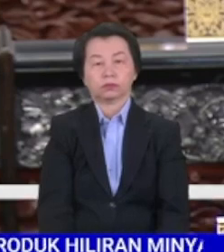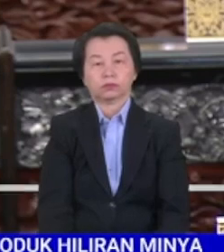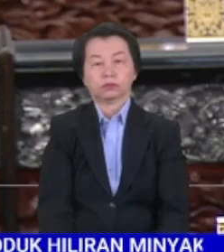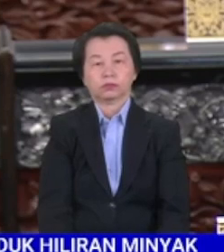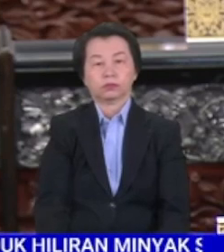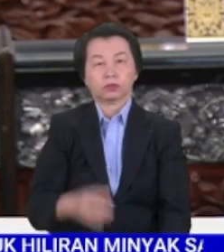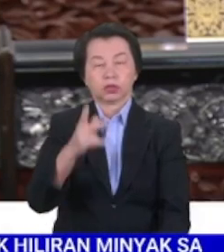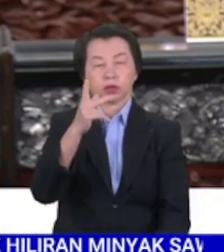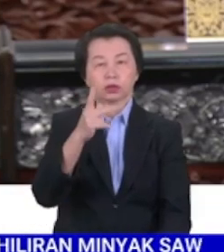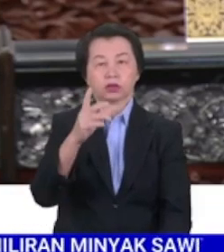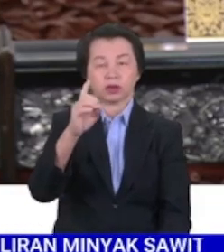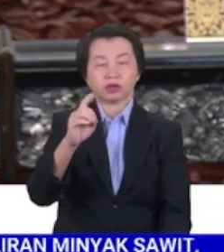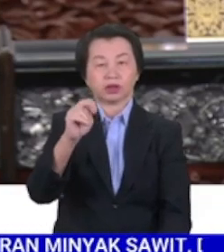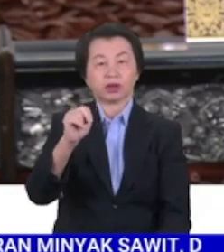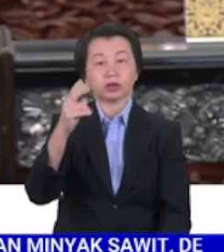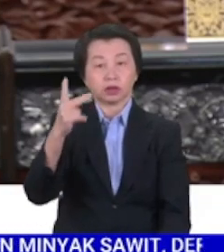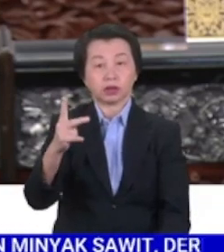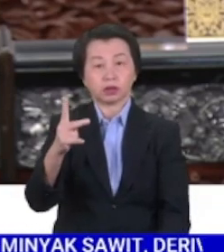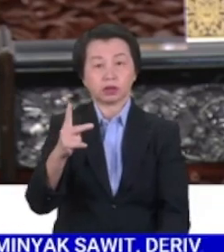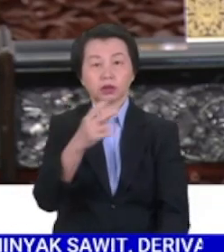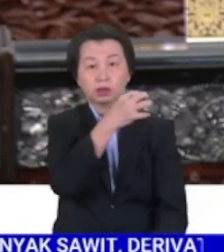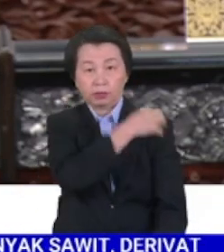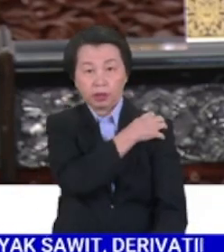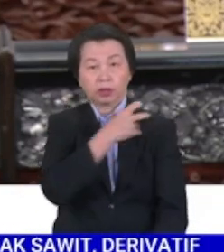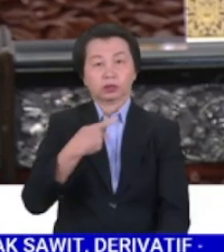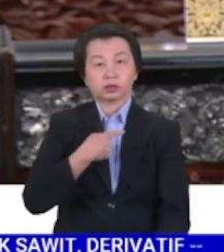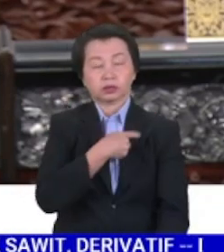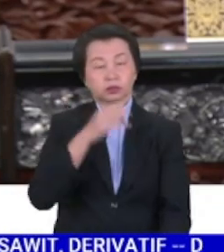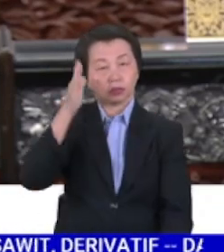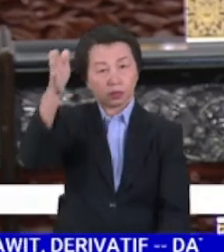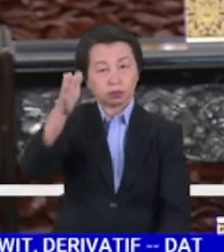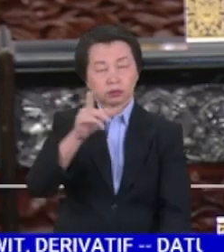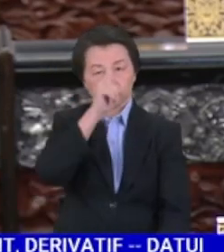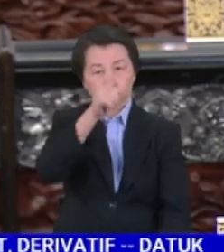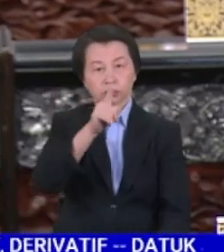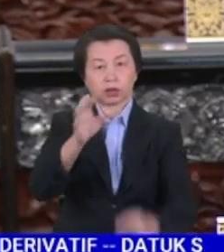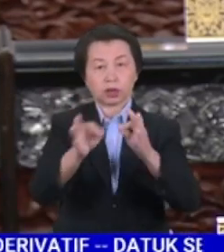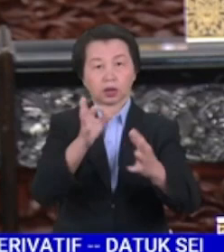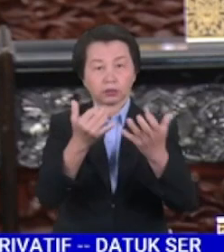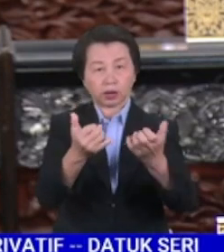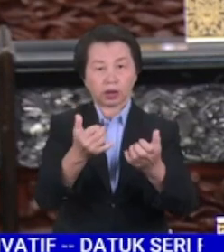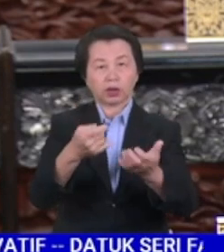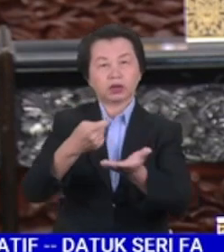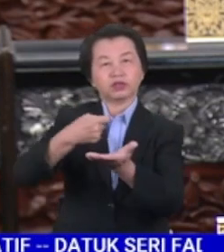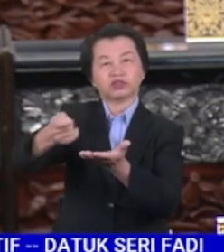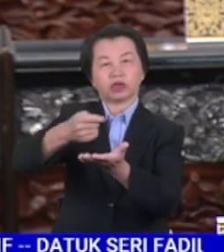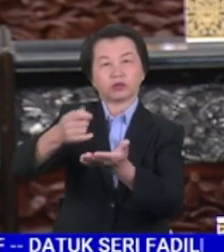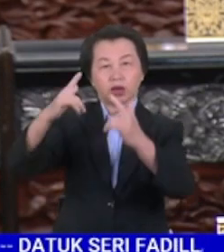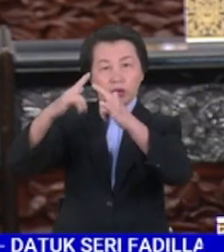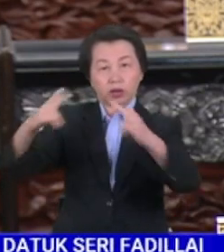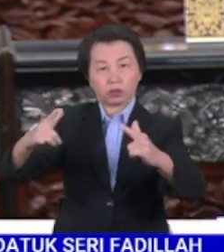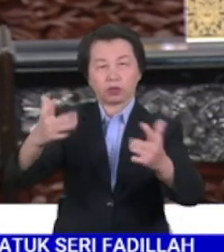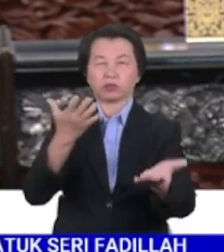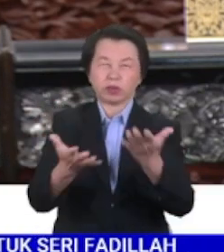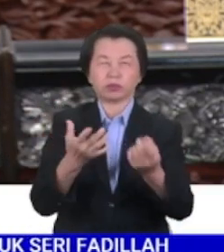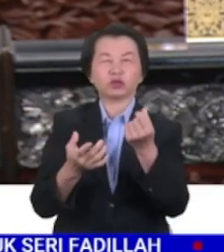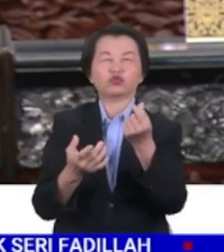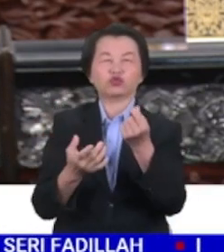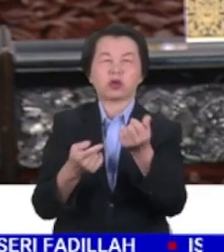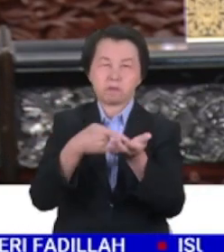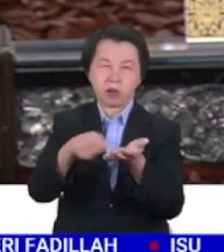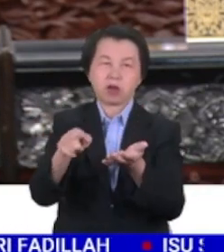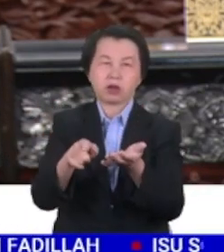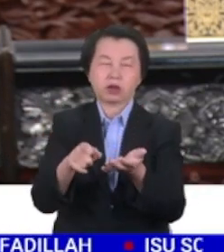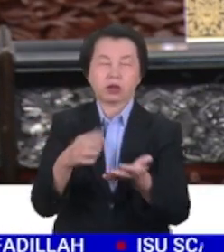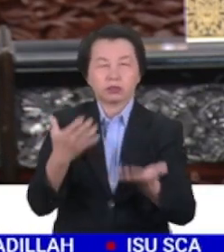KPNK melalui pegawai-pegawai kita akan pastikan kalau nak sewa kemah mungkin kos, ya. Jadi kita